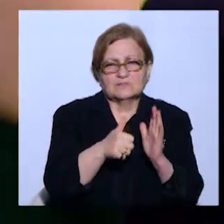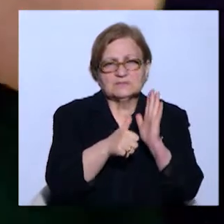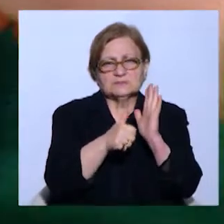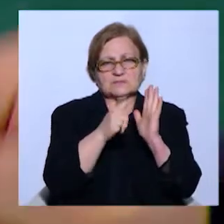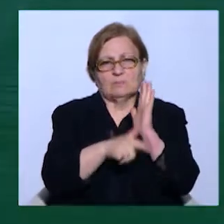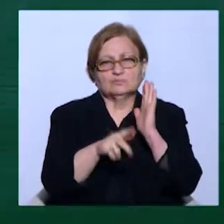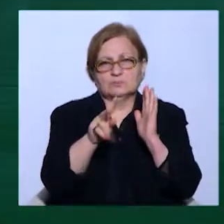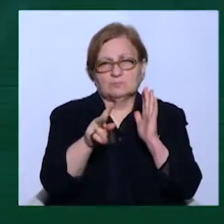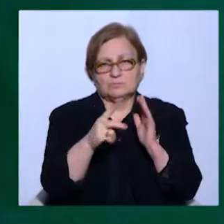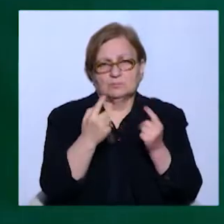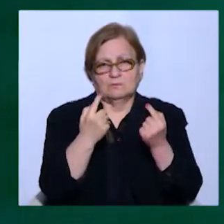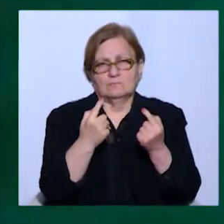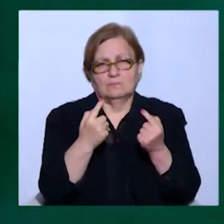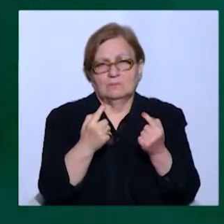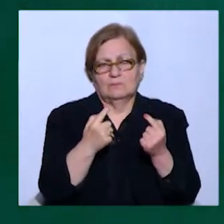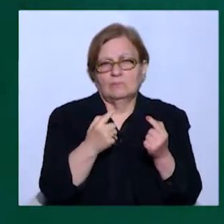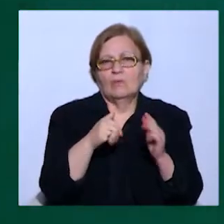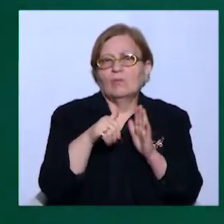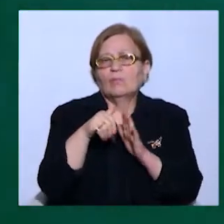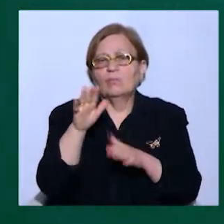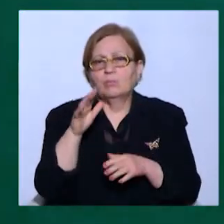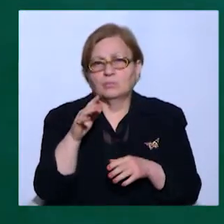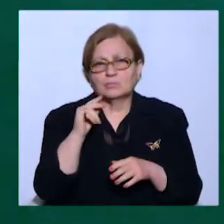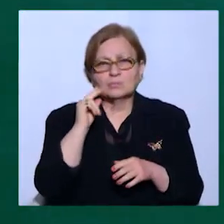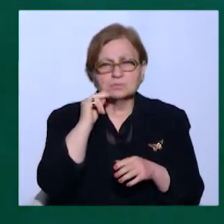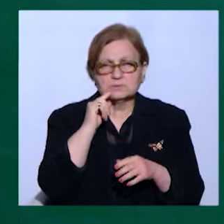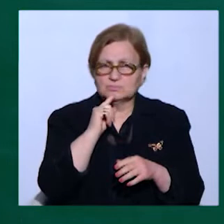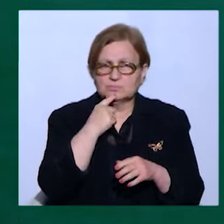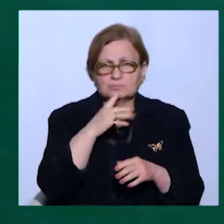1-3-72-ი, ან უფრო რთული რიცხვებთან არ მაქვს საქმე.